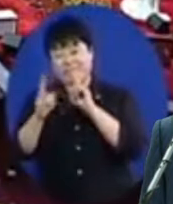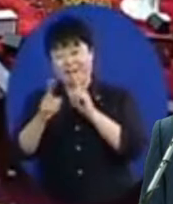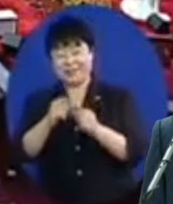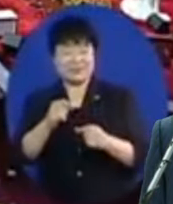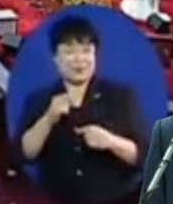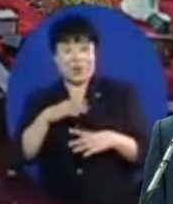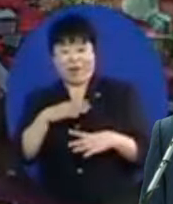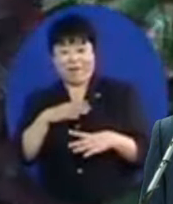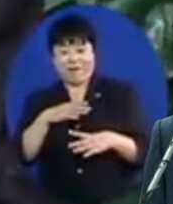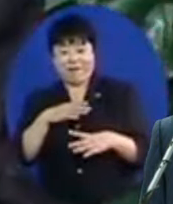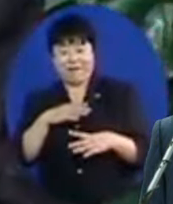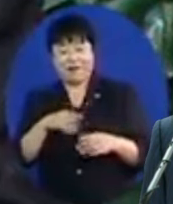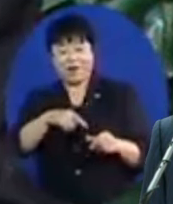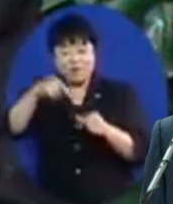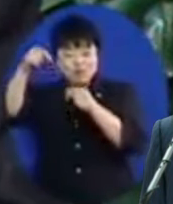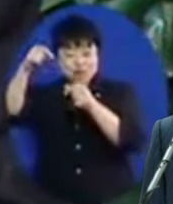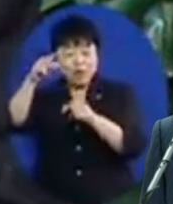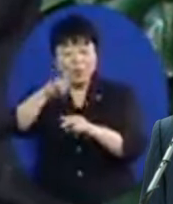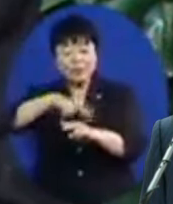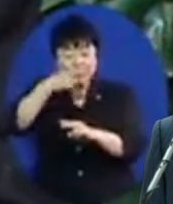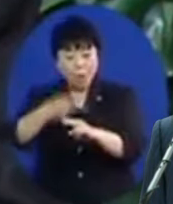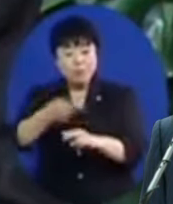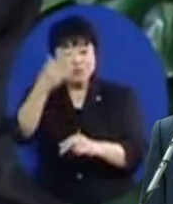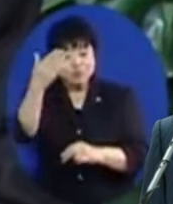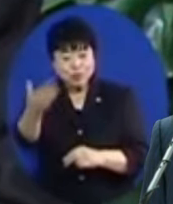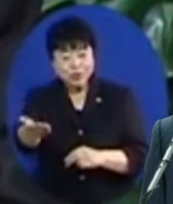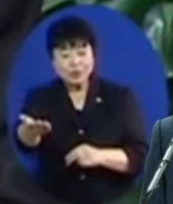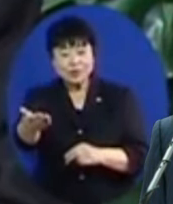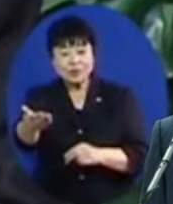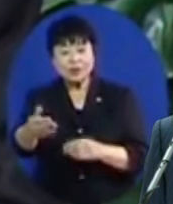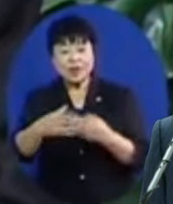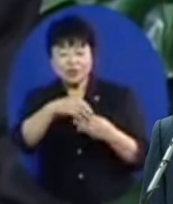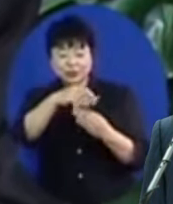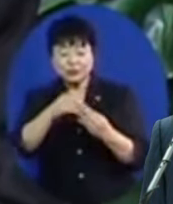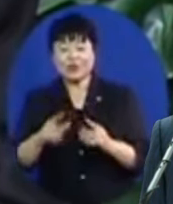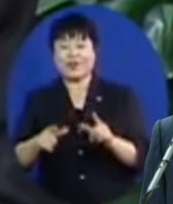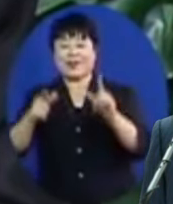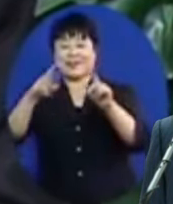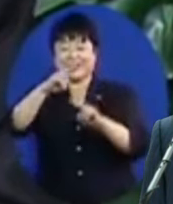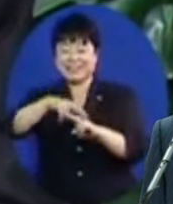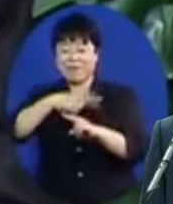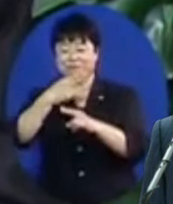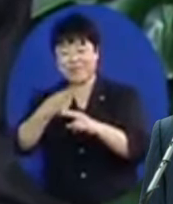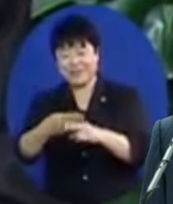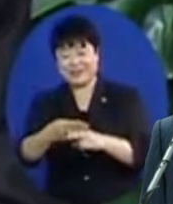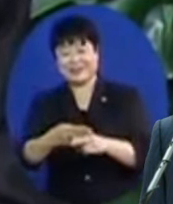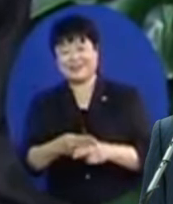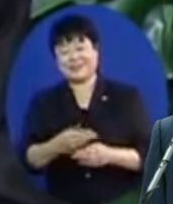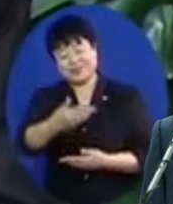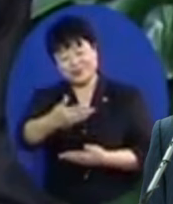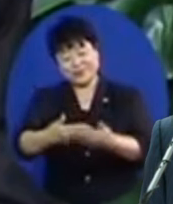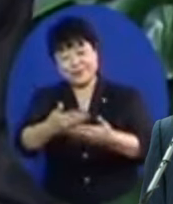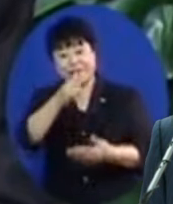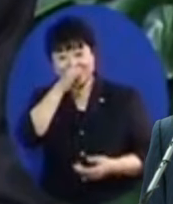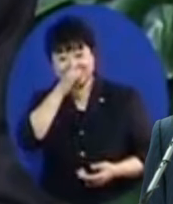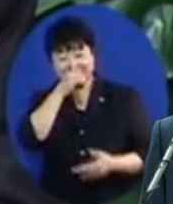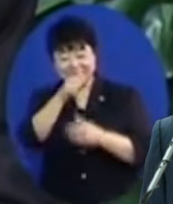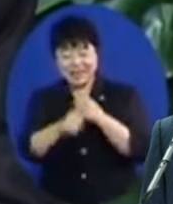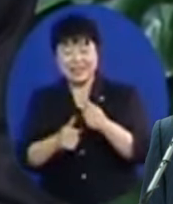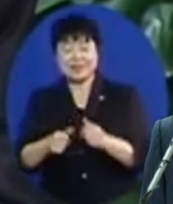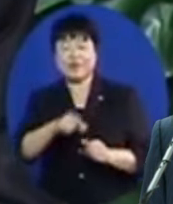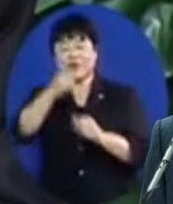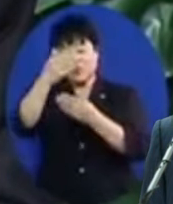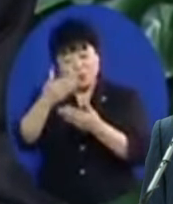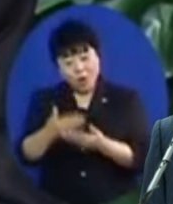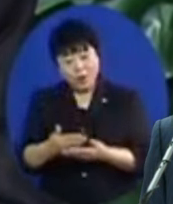이 말씀 참 놀랍습니다. 구원이 그냥 선물이라는 것입니다. 출석에 오니까 우리가 선물을 주고 받지 않습니까? 하나님이